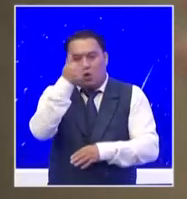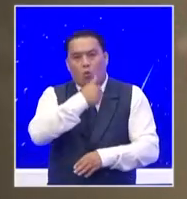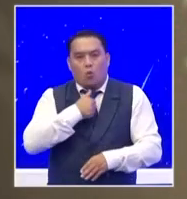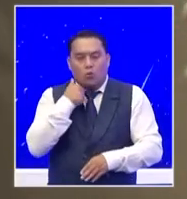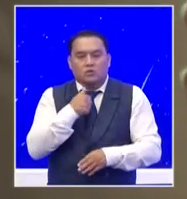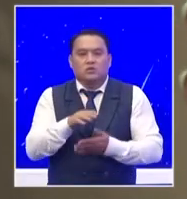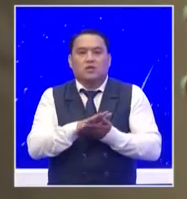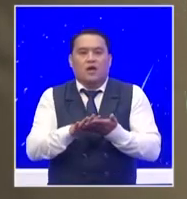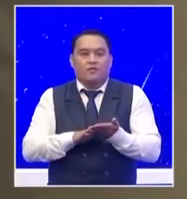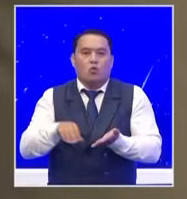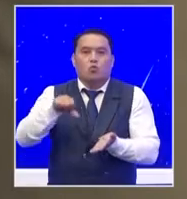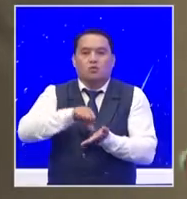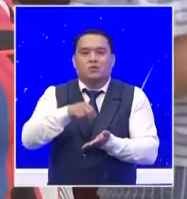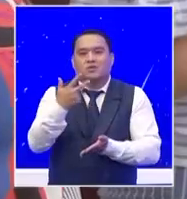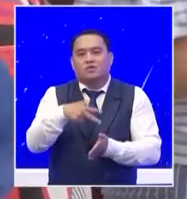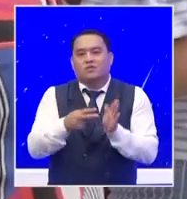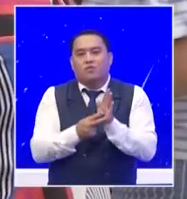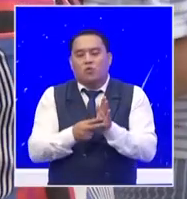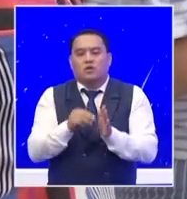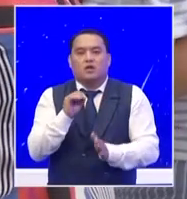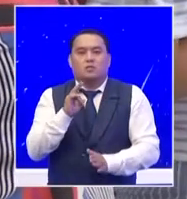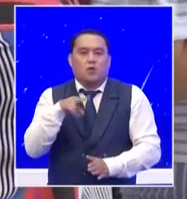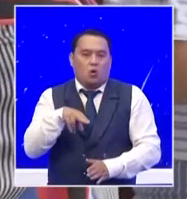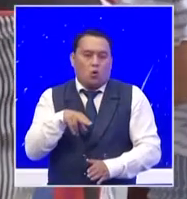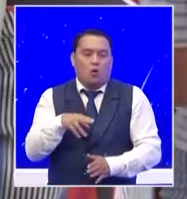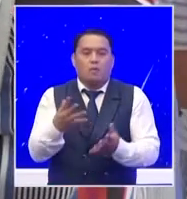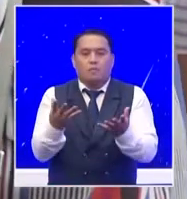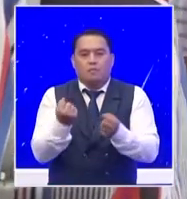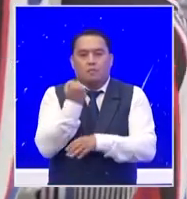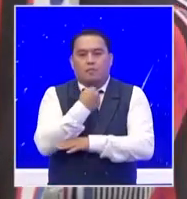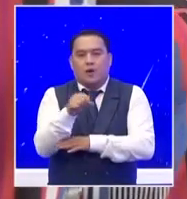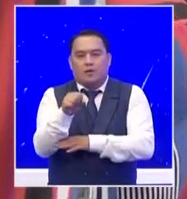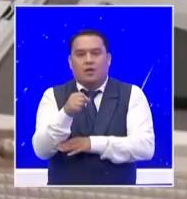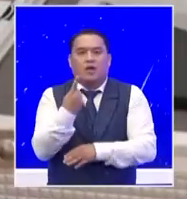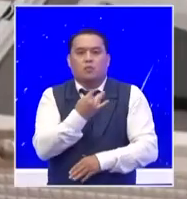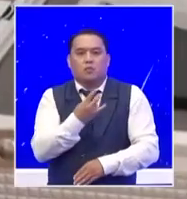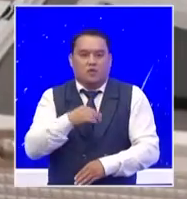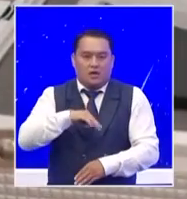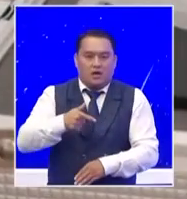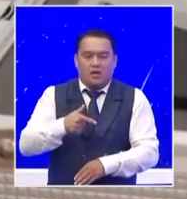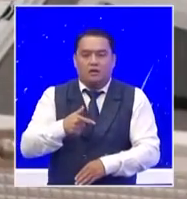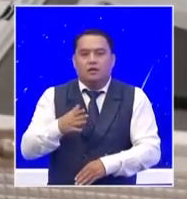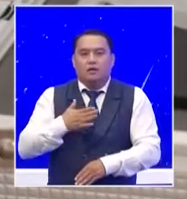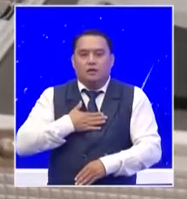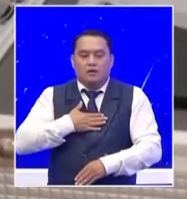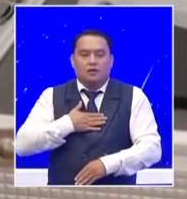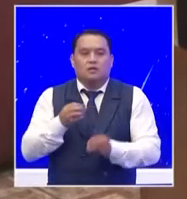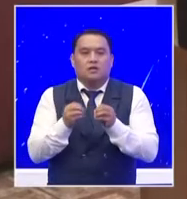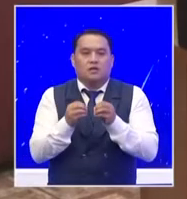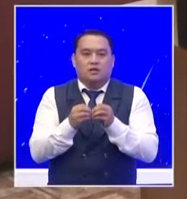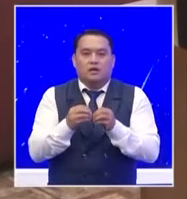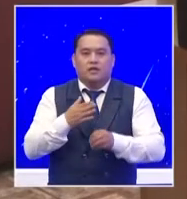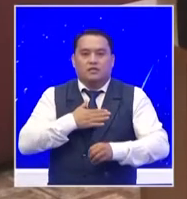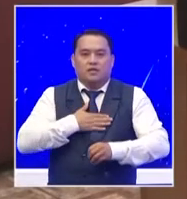году заявку на участие подали 38 НПО, из которых обладателями гранта на сумму 1 миллион тенге стали авторы 10